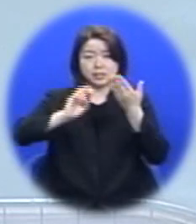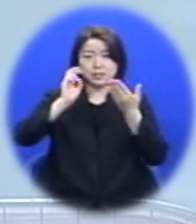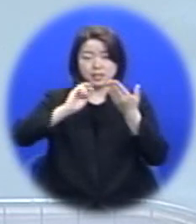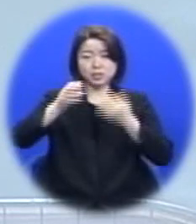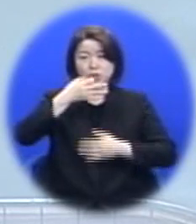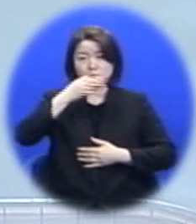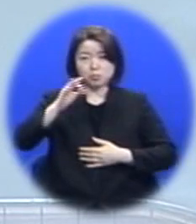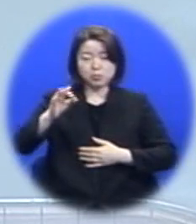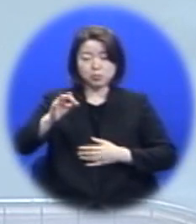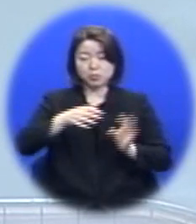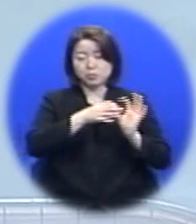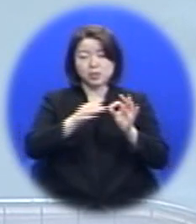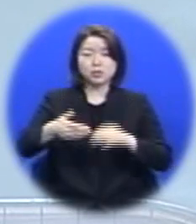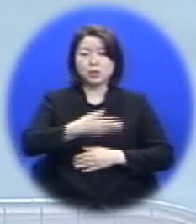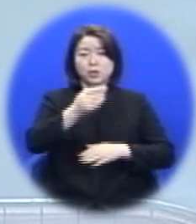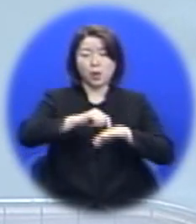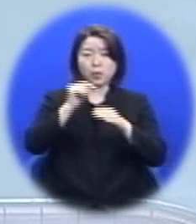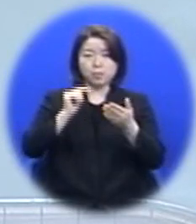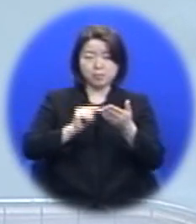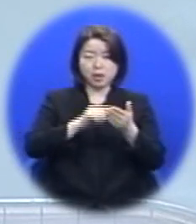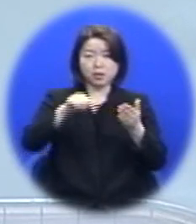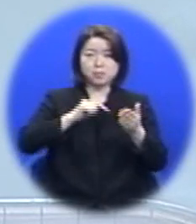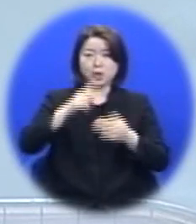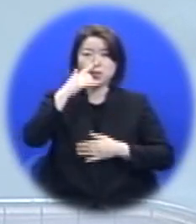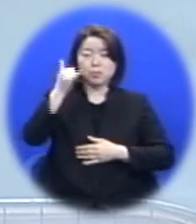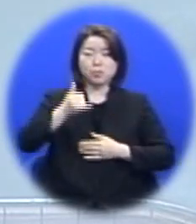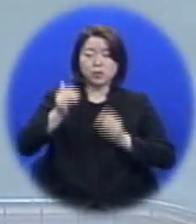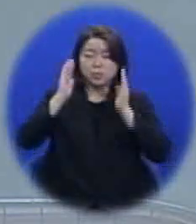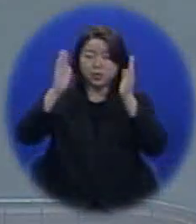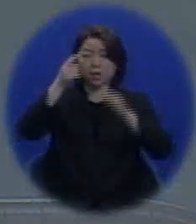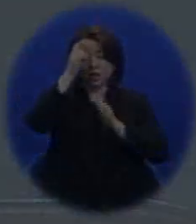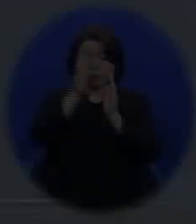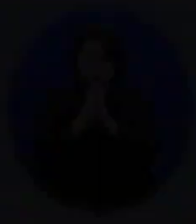찬송을 부르면서 여러분 마음의 부모님을 향한 기도가 일어나게 되기를 원합니다.